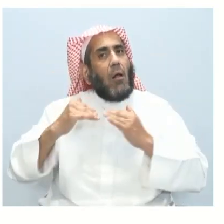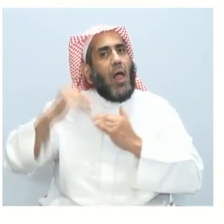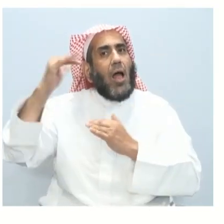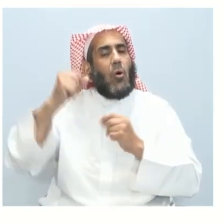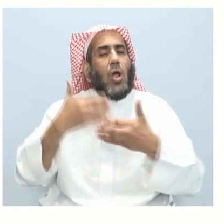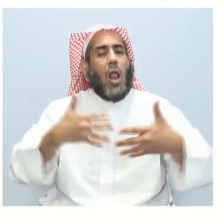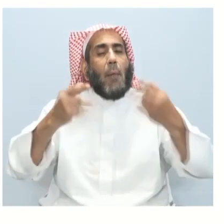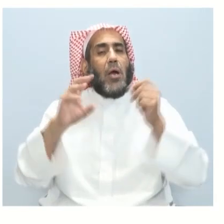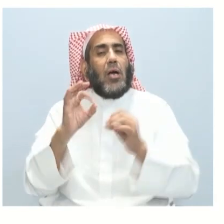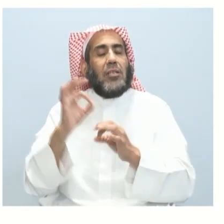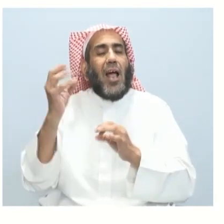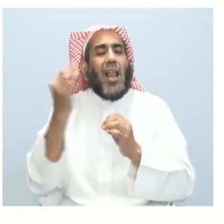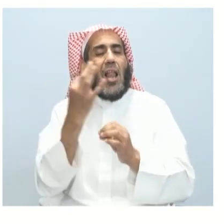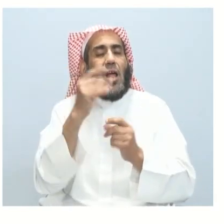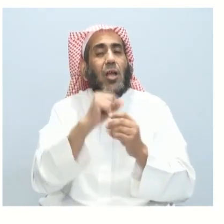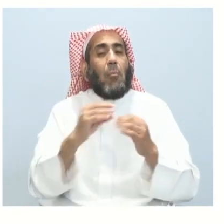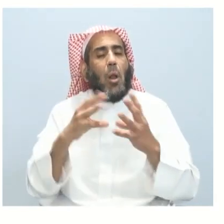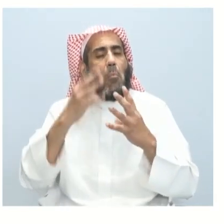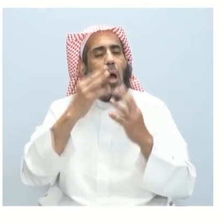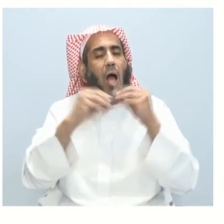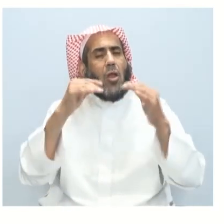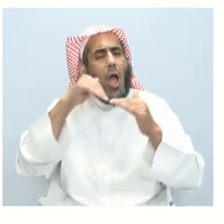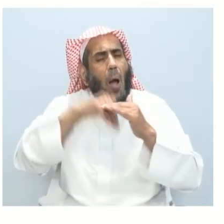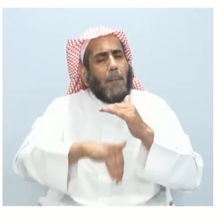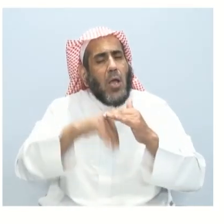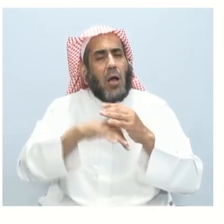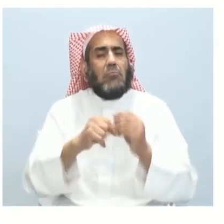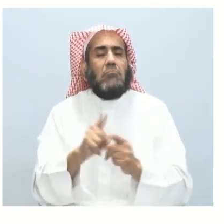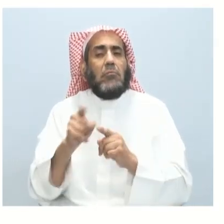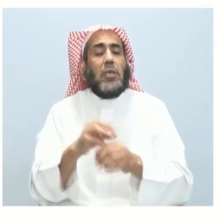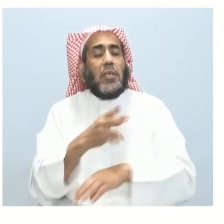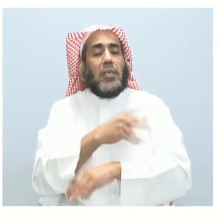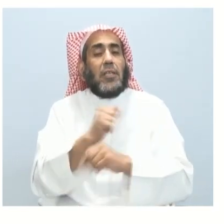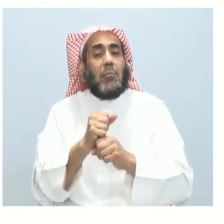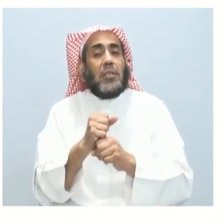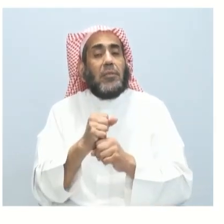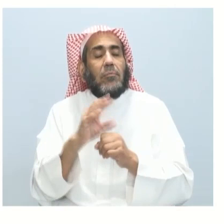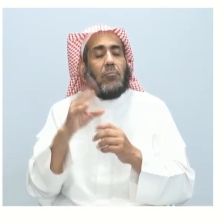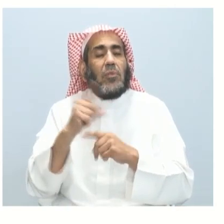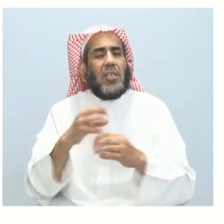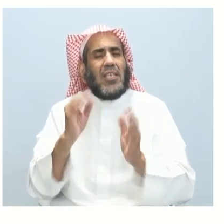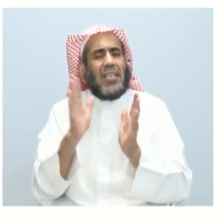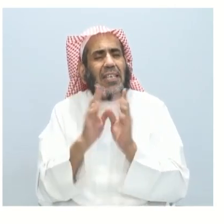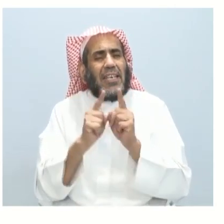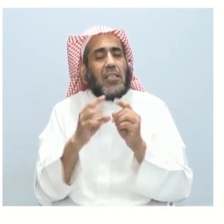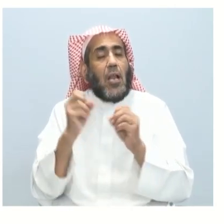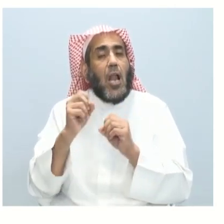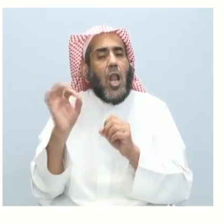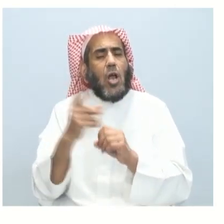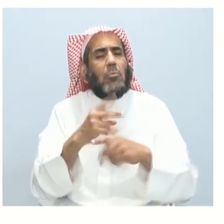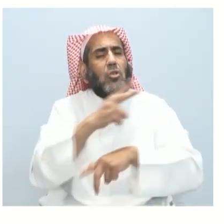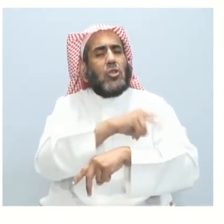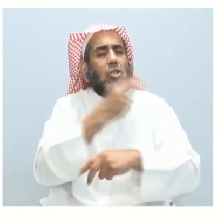الابيات الحكم فيها تكون المعاني عميقه جدا وايضا اذا اعتمدت لانه يختزل طبعا في الحكمه